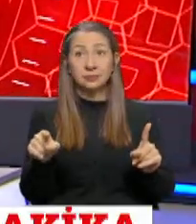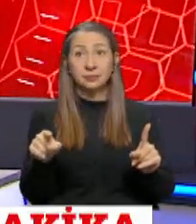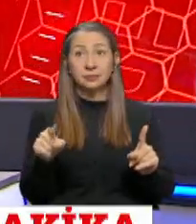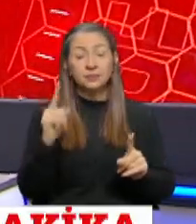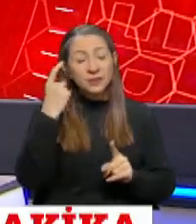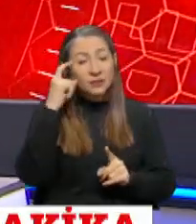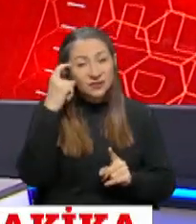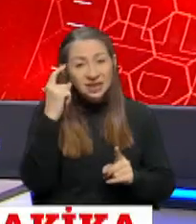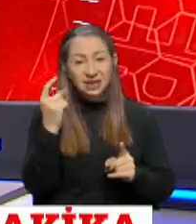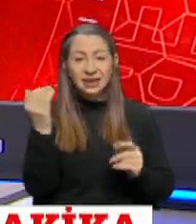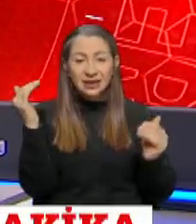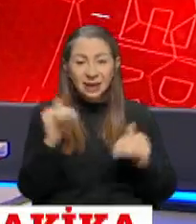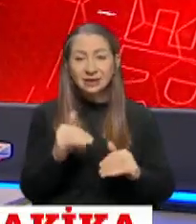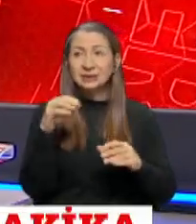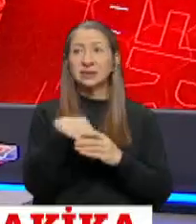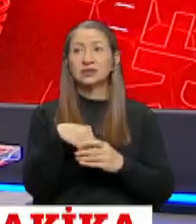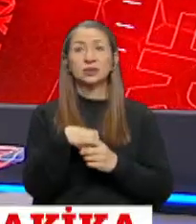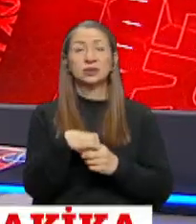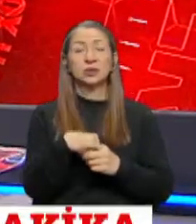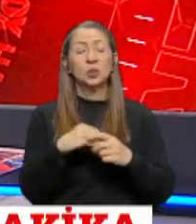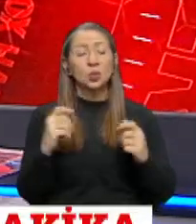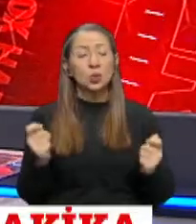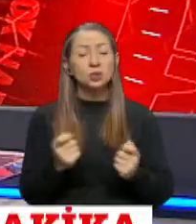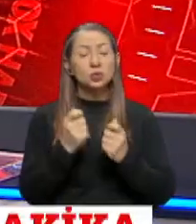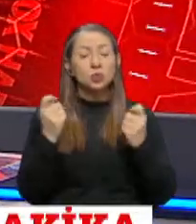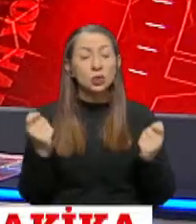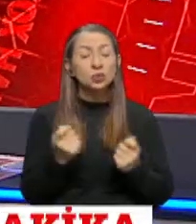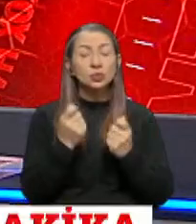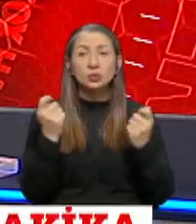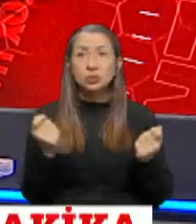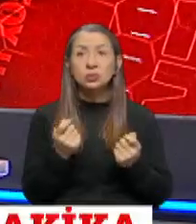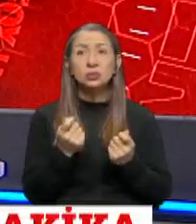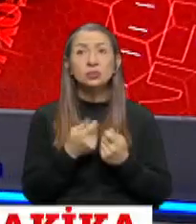bir fikir gelsin diye uğraşıyorum, çalışıyorum.